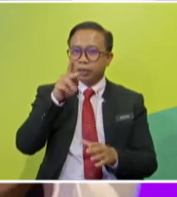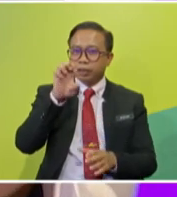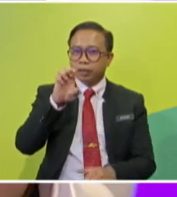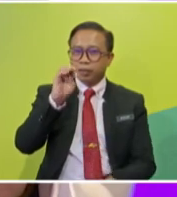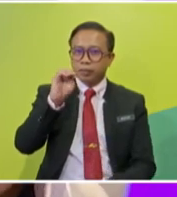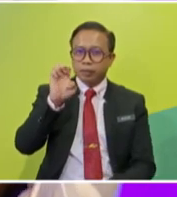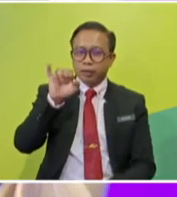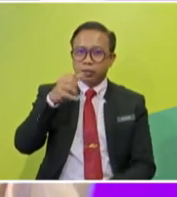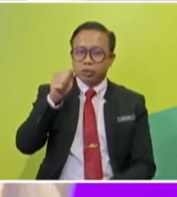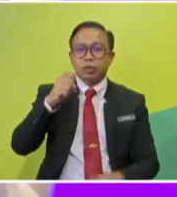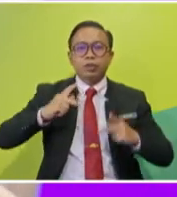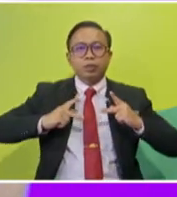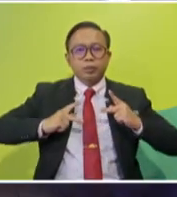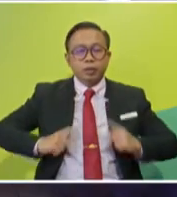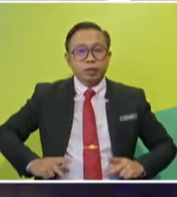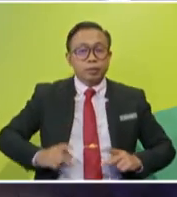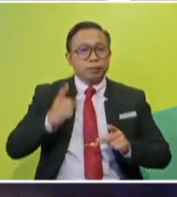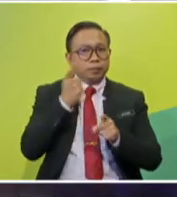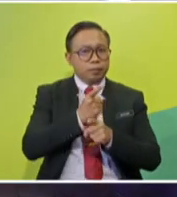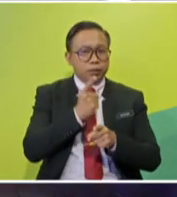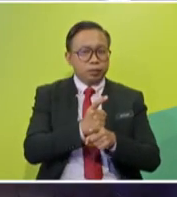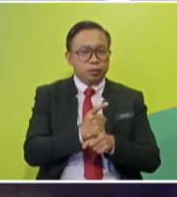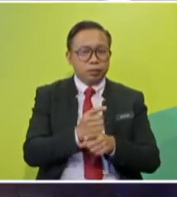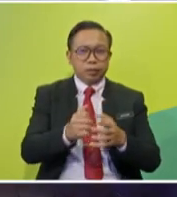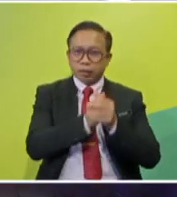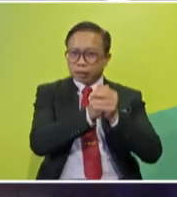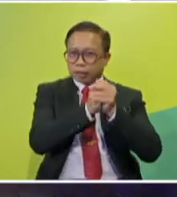kemeja kebetulan